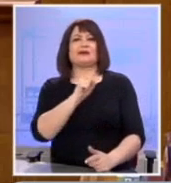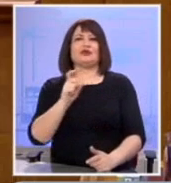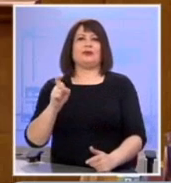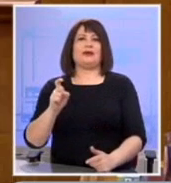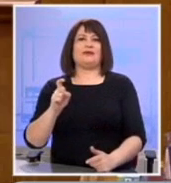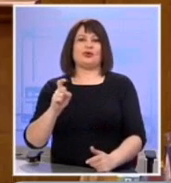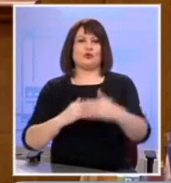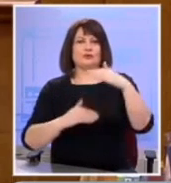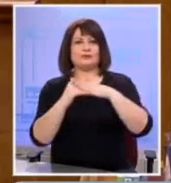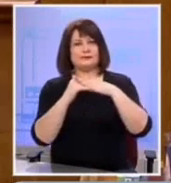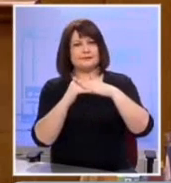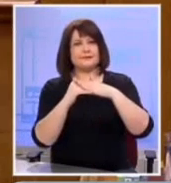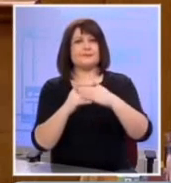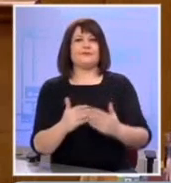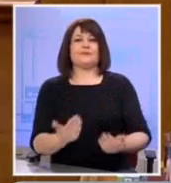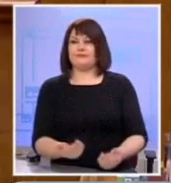τις...